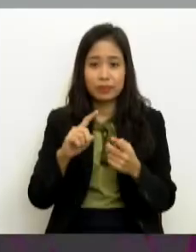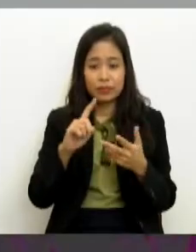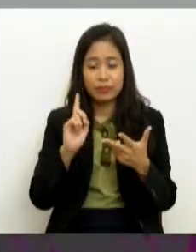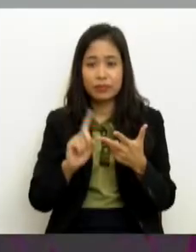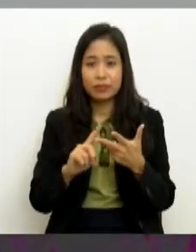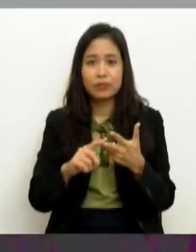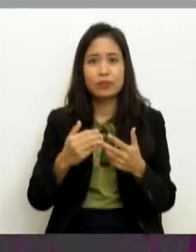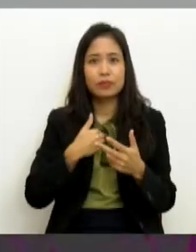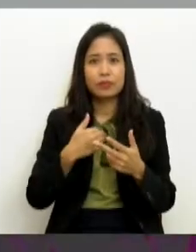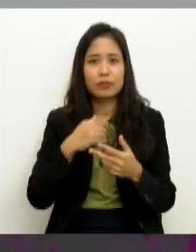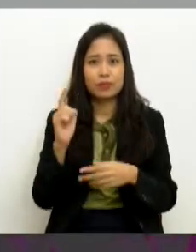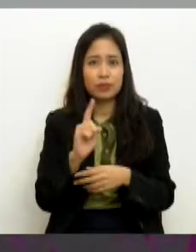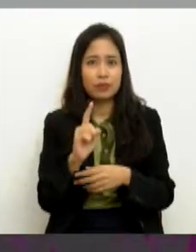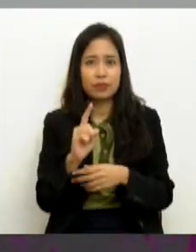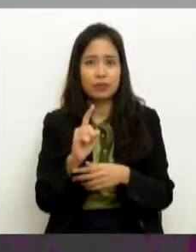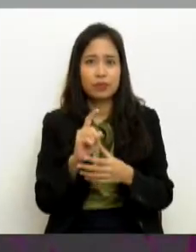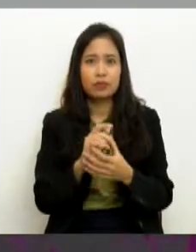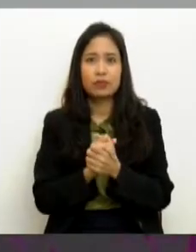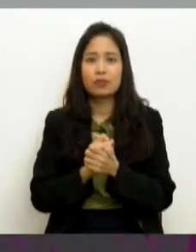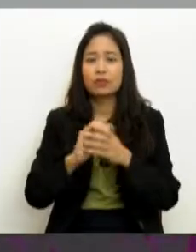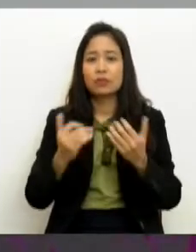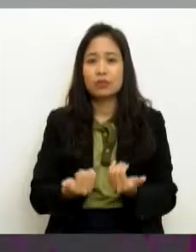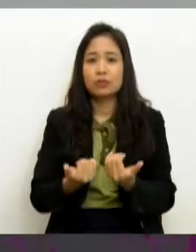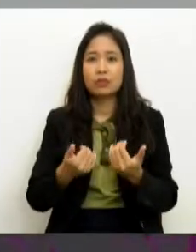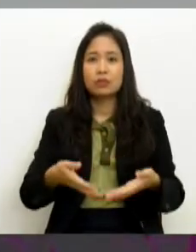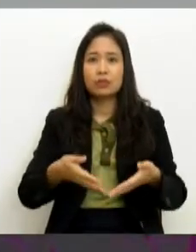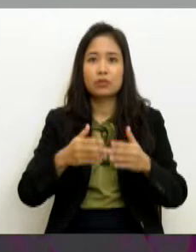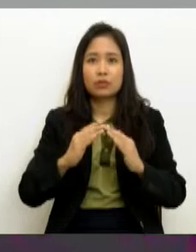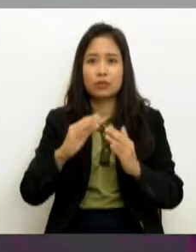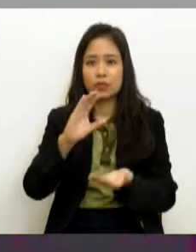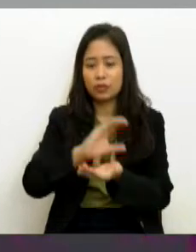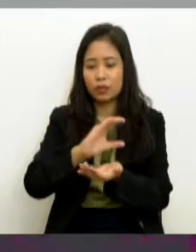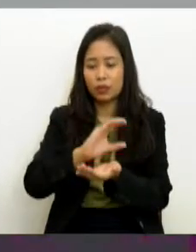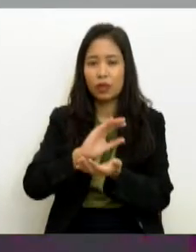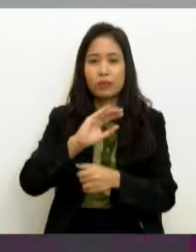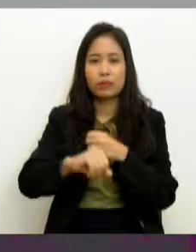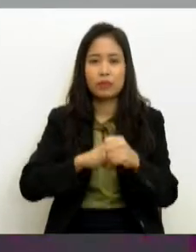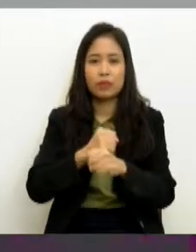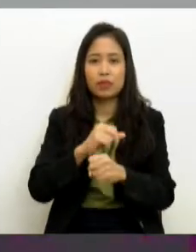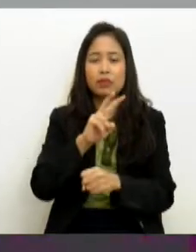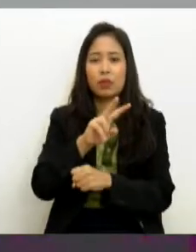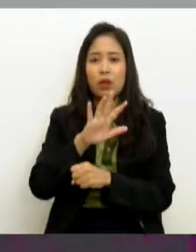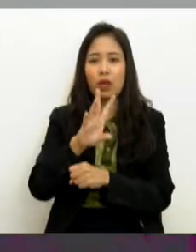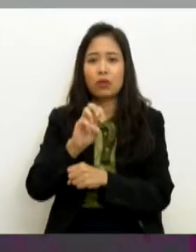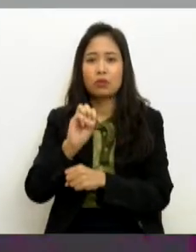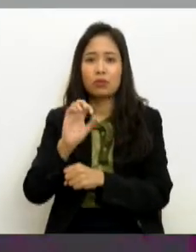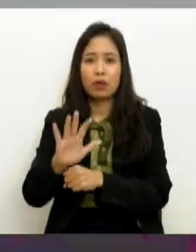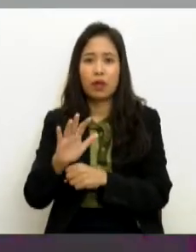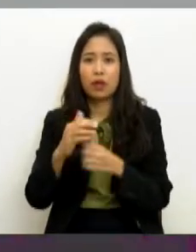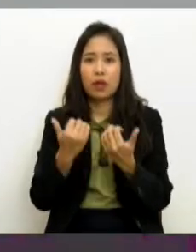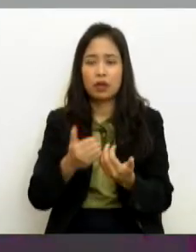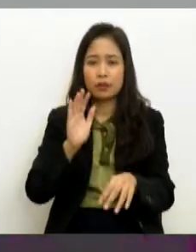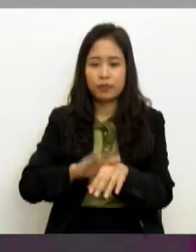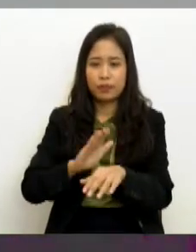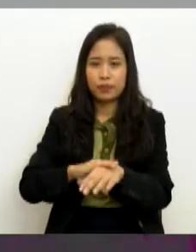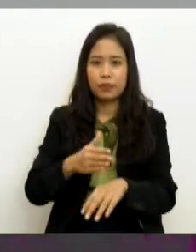เนื่องจากระยะนี้เป็นเรื่องของการขอตั้งขอการจัดสรรงบประมาณประจำปี65ก็อยากจะเน้นย้ำให้ท่านผู้อำ